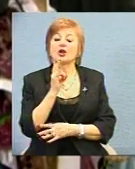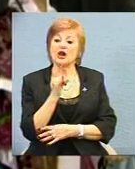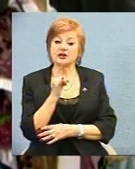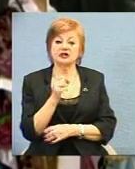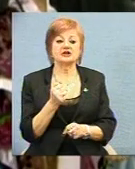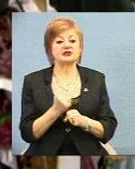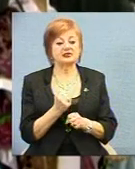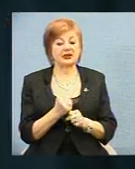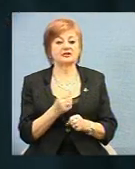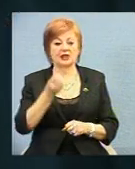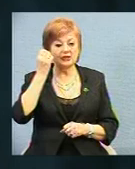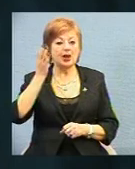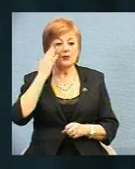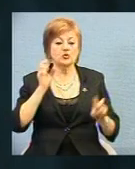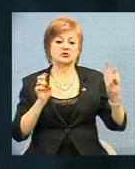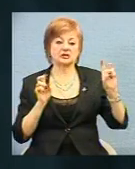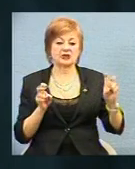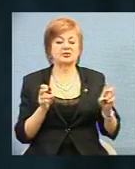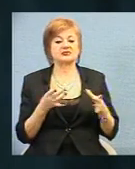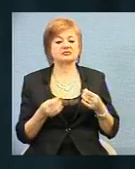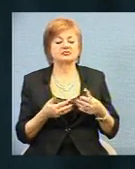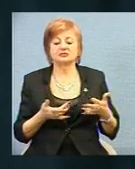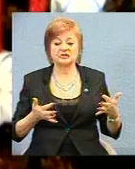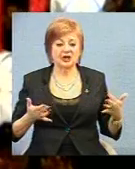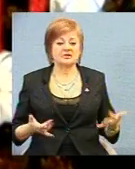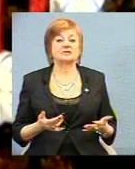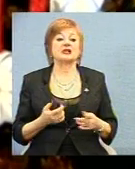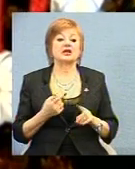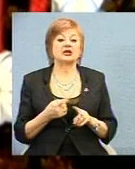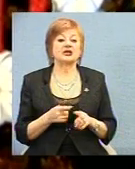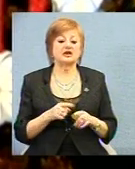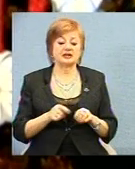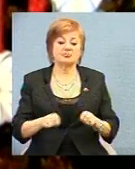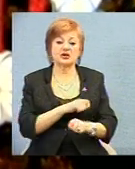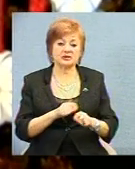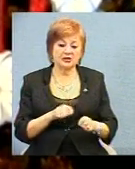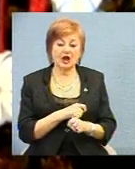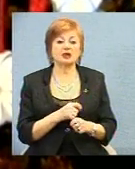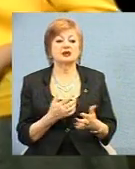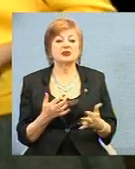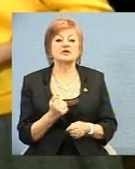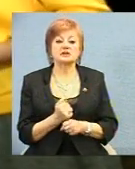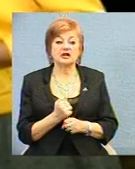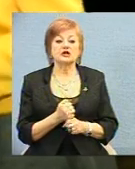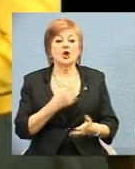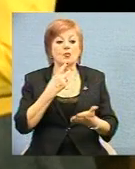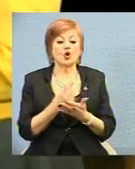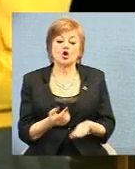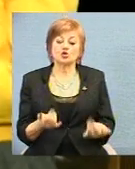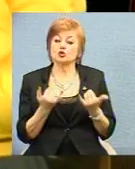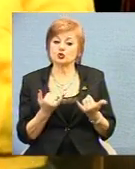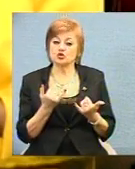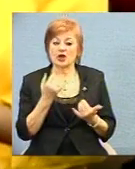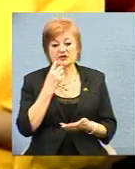виконані в японській тематиці, фарфорові, гіпсові з полімерної глини, пап'є-маше, текстилю, інших матеріалів. Також були роботи, які представляли сучасний погляд